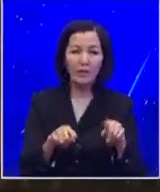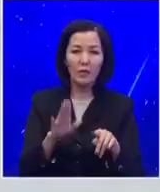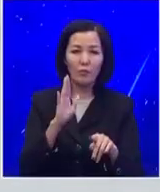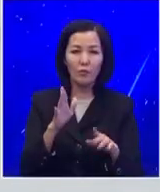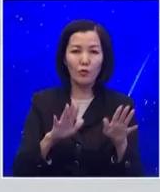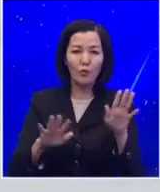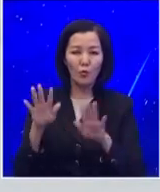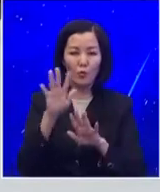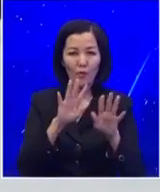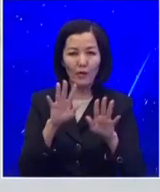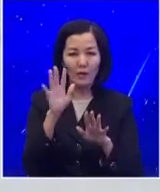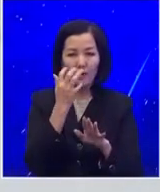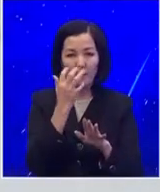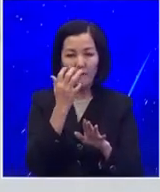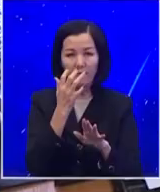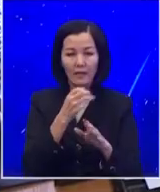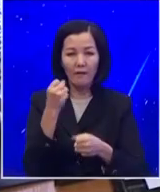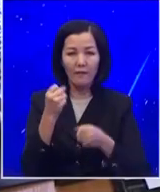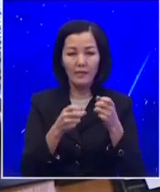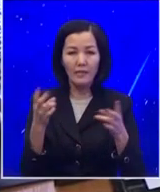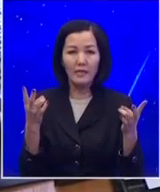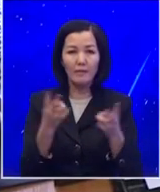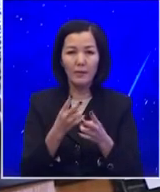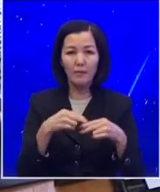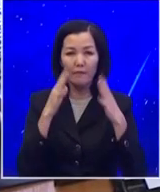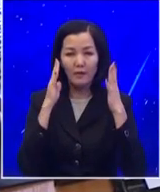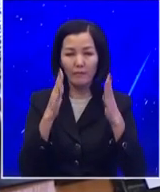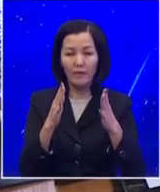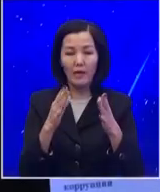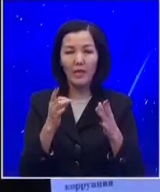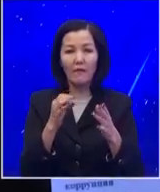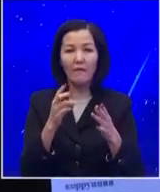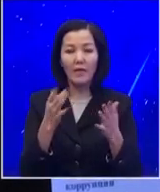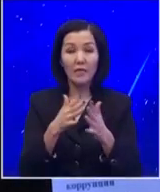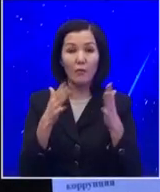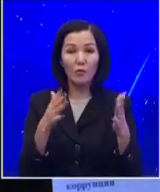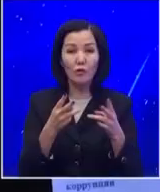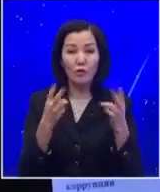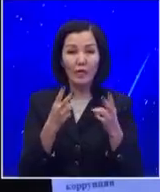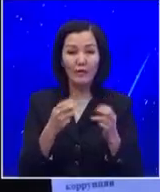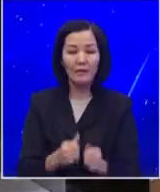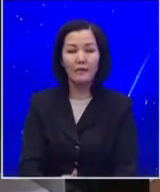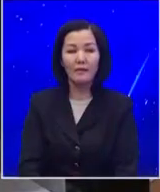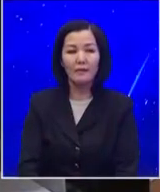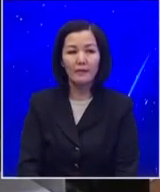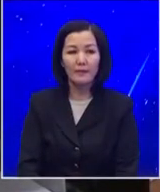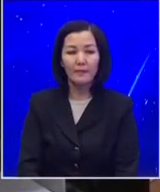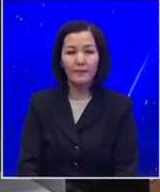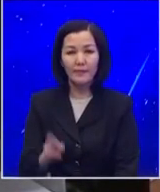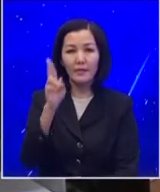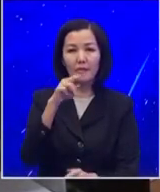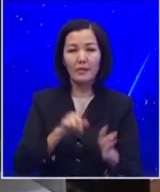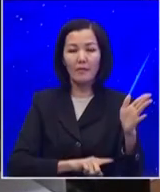будет подниматься туман. А потому водителям необходимо быть бдительными вдвойне, предостерегают специалисты. Конец декабря